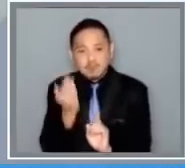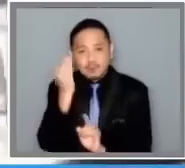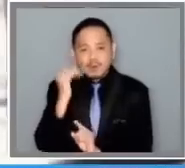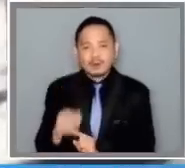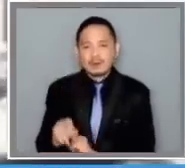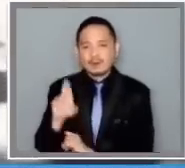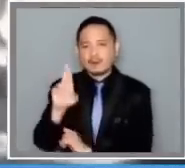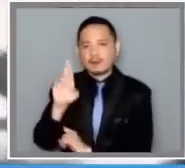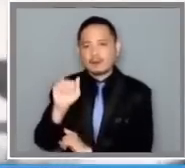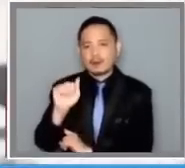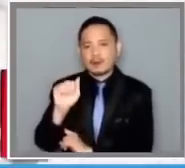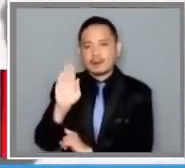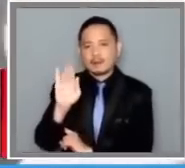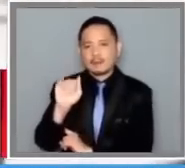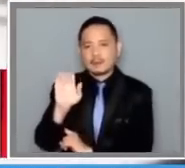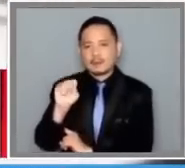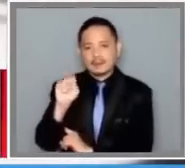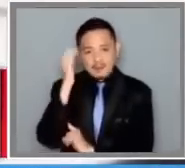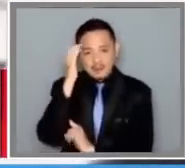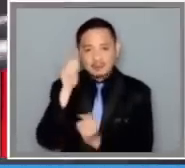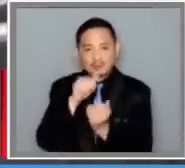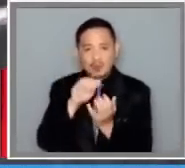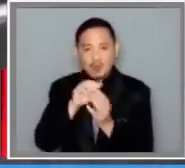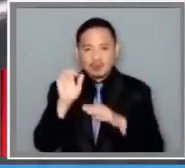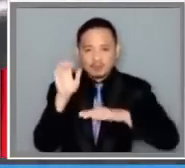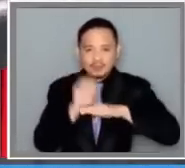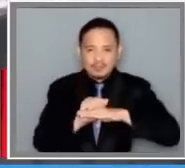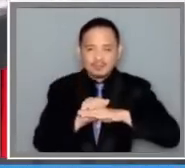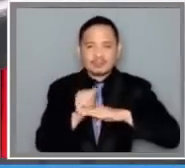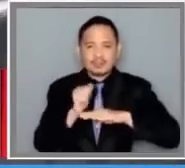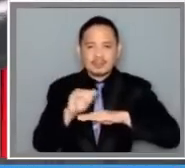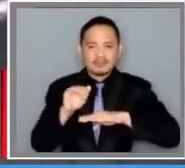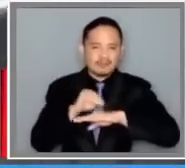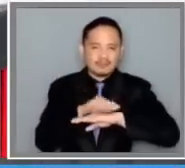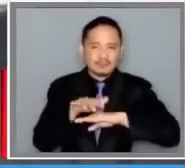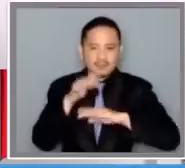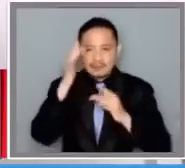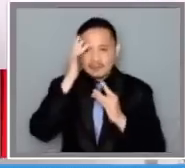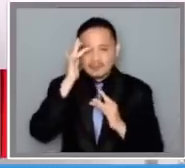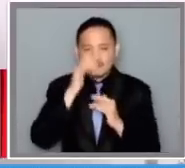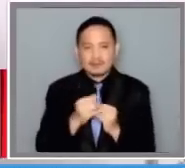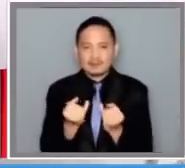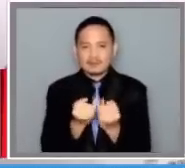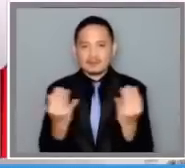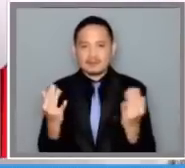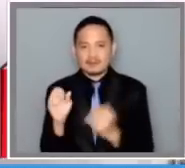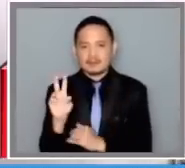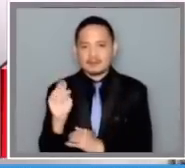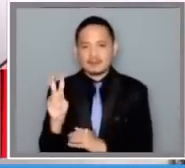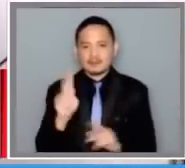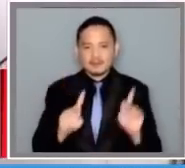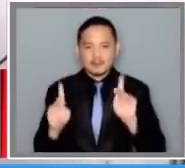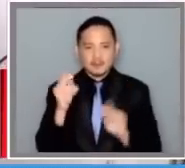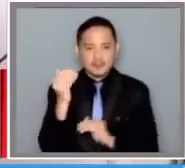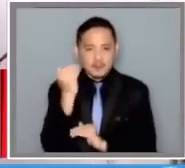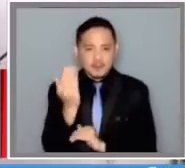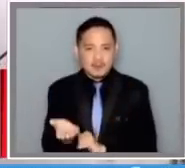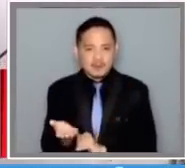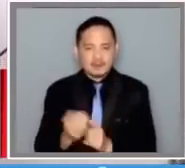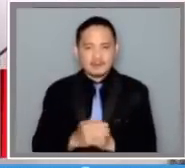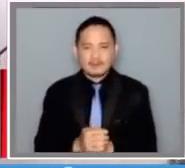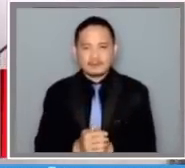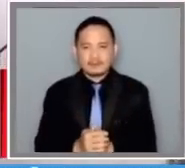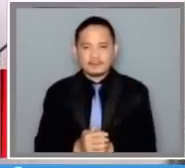Mula Marso hanggang Setyembre ngayong taon, 12 na ang naitalang nasawi. Sabi po ng PHO, isang